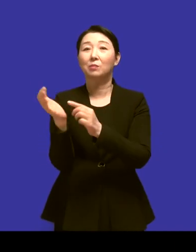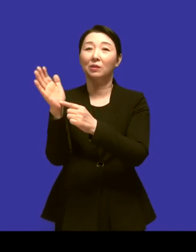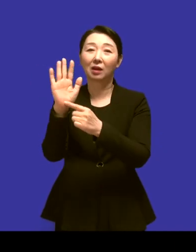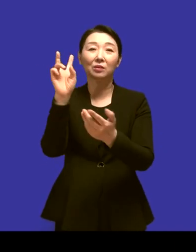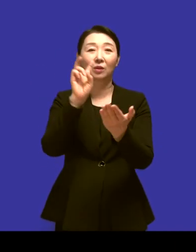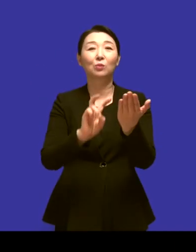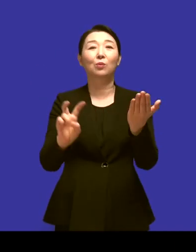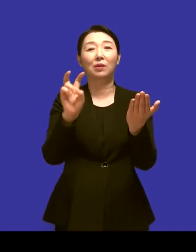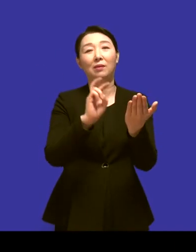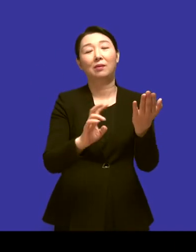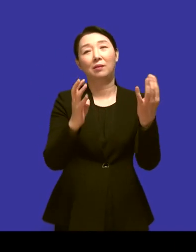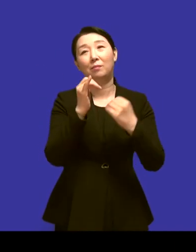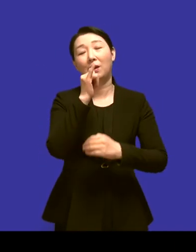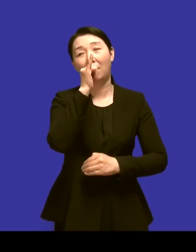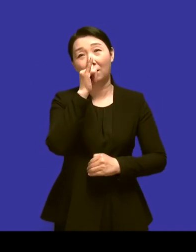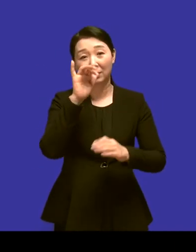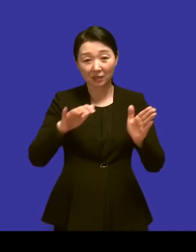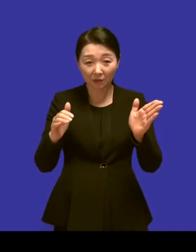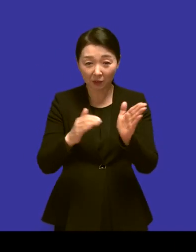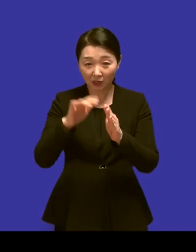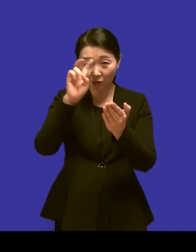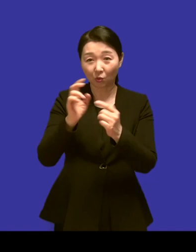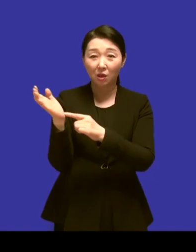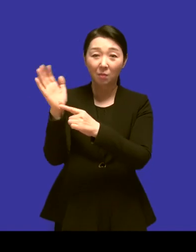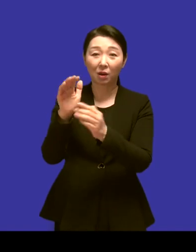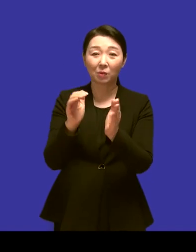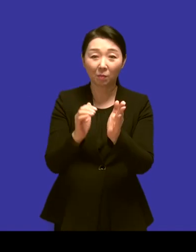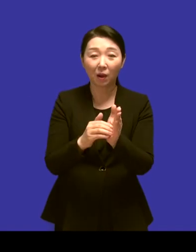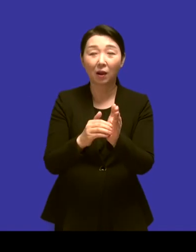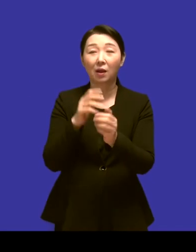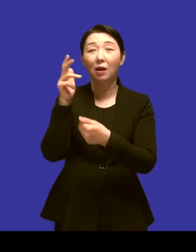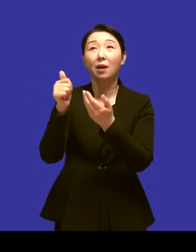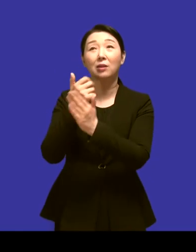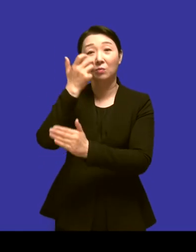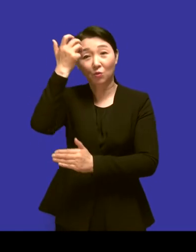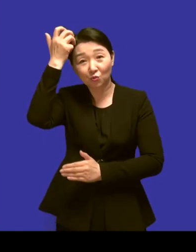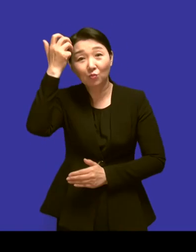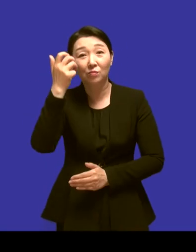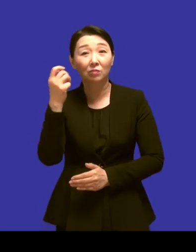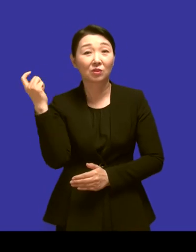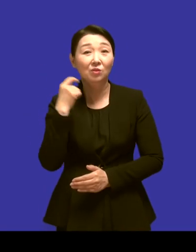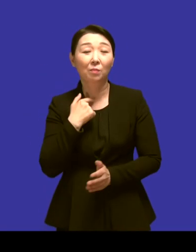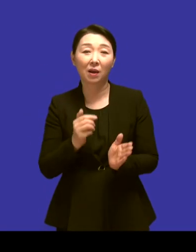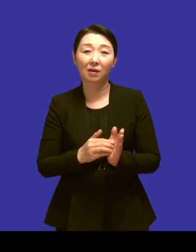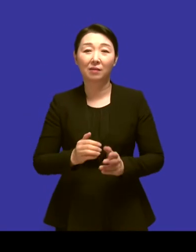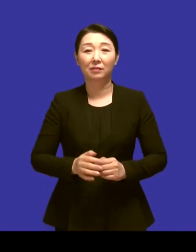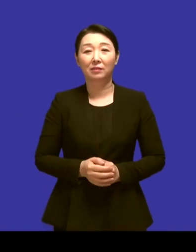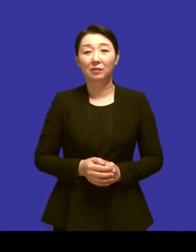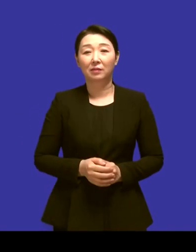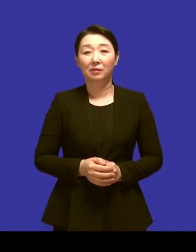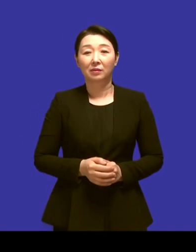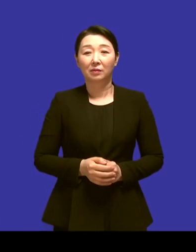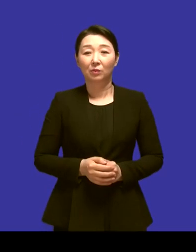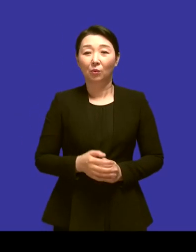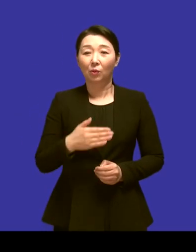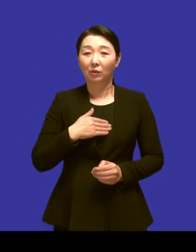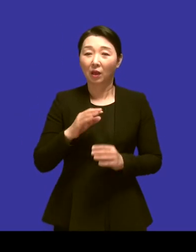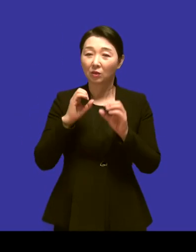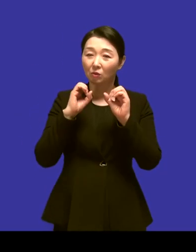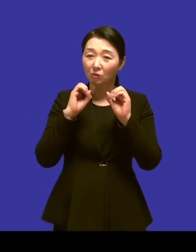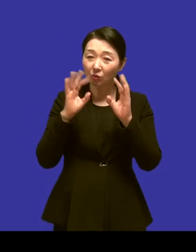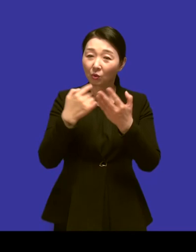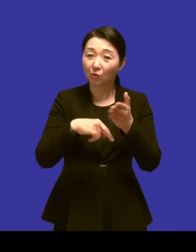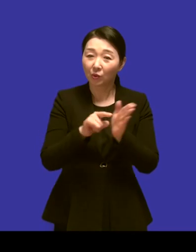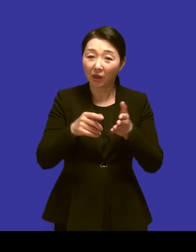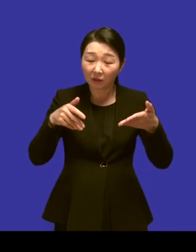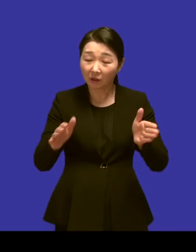나타내는 노래들. 아, 네. 그 지금까지 발표했던 노래들이 그 네. God's Dream이라는 노래 제가 우연히 들었어요. 아, 네. 아, 네. 거기에 감사합니다. I was born for the